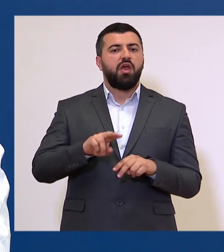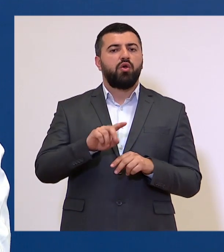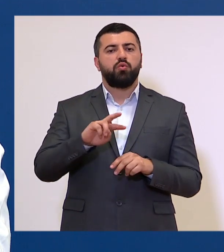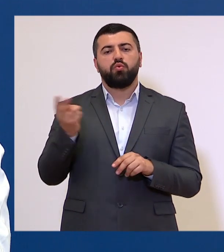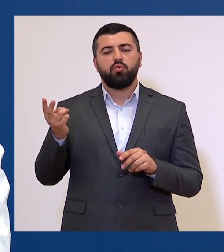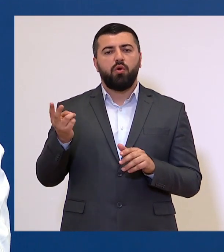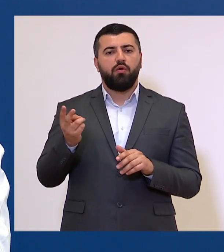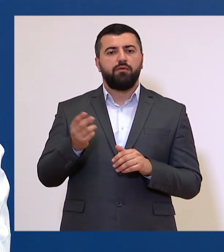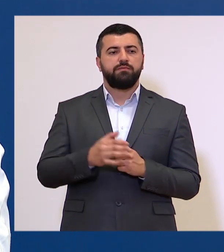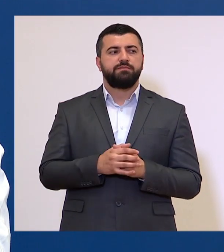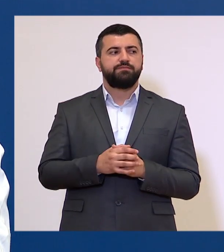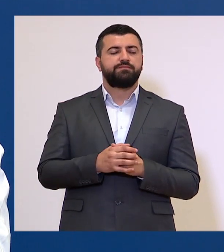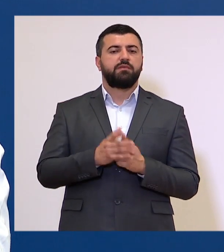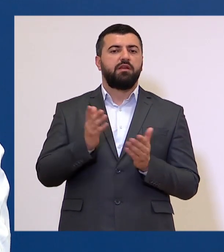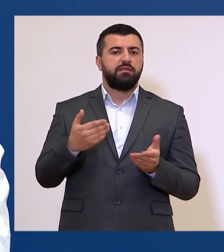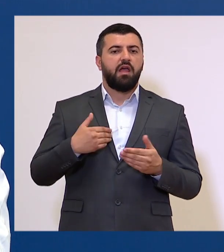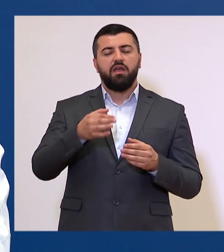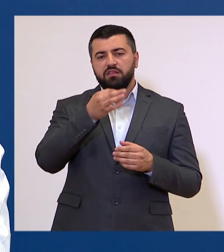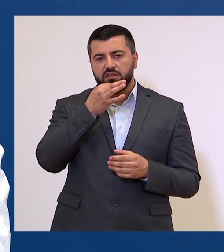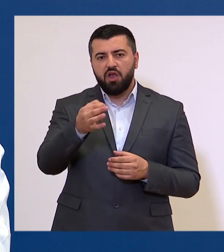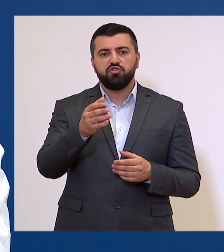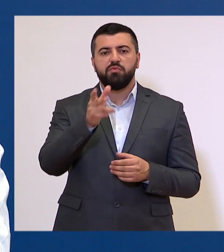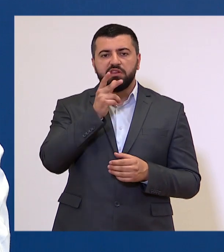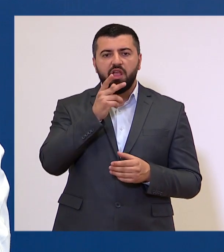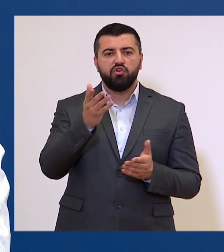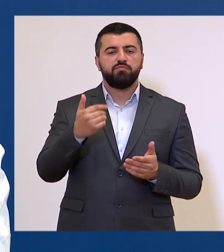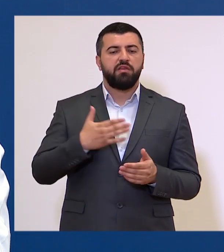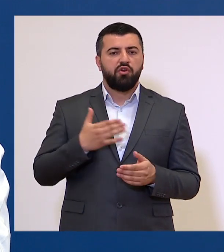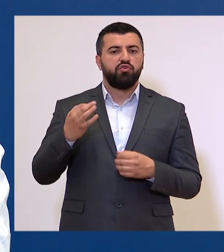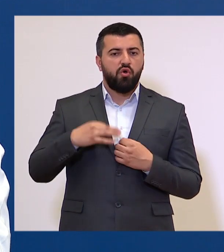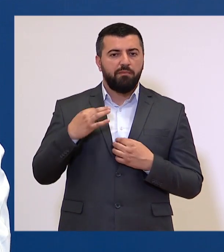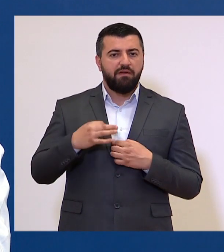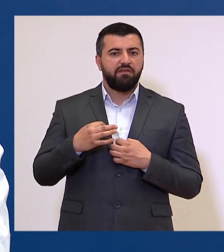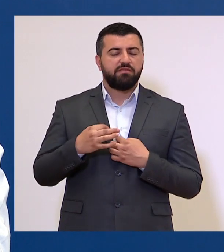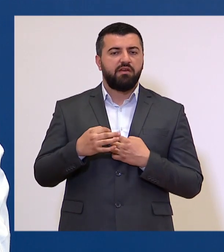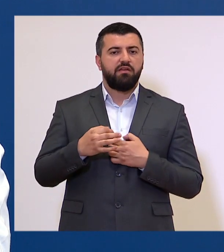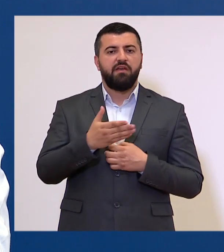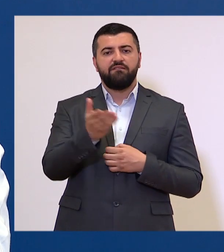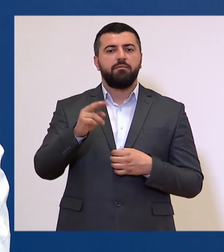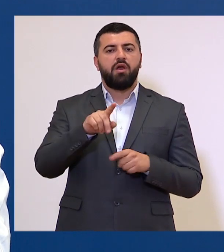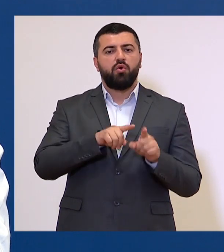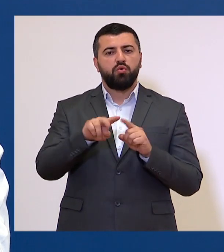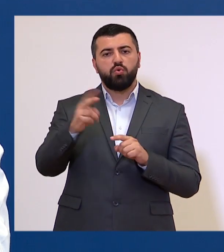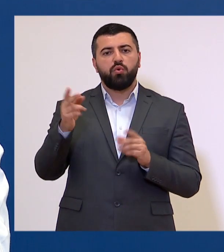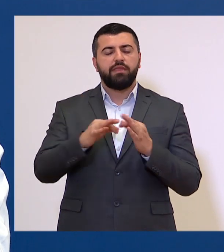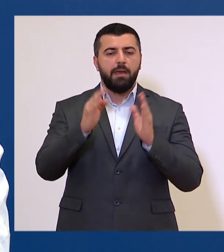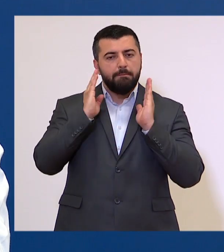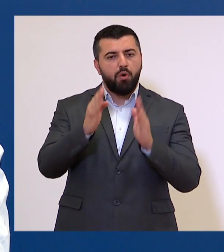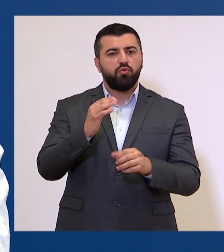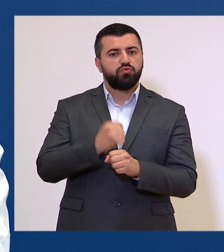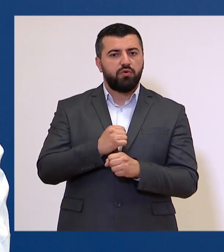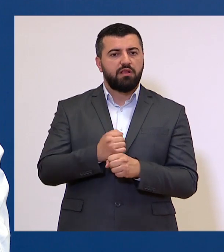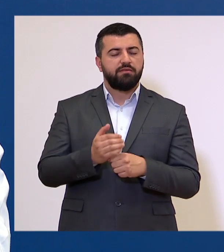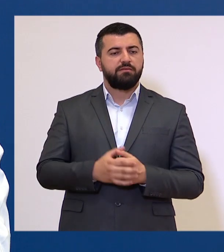drugo nego da insistiramo, i to je naša obaveza, a vama ništa drugo nego da poštujete ova